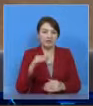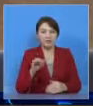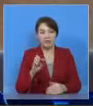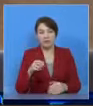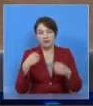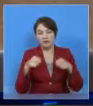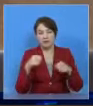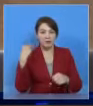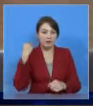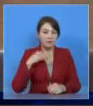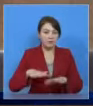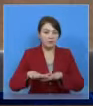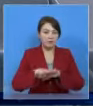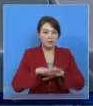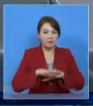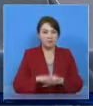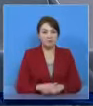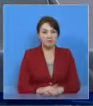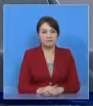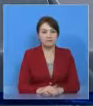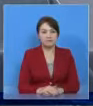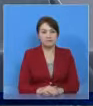итальянского продукта на Актюбинский рынок